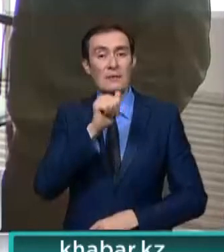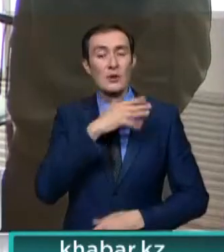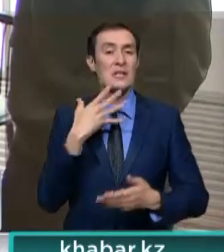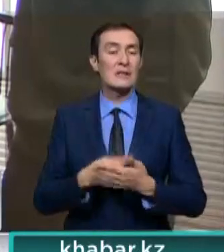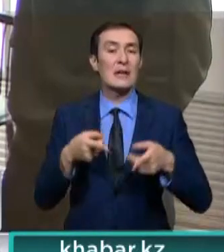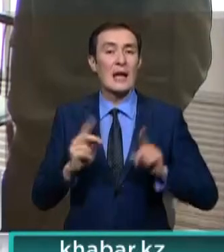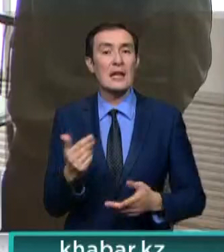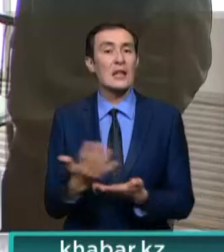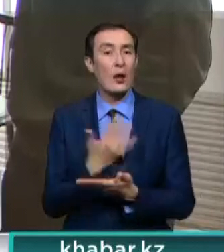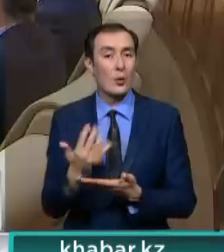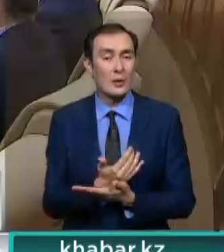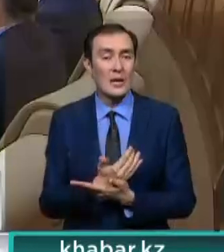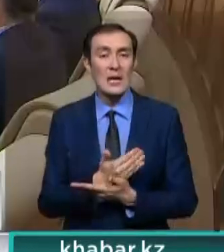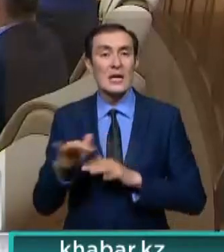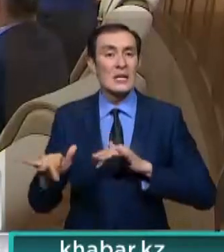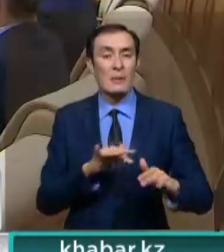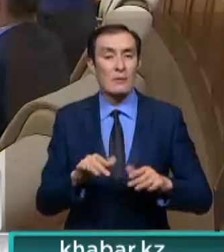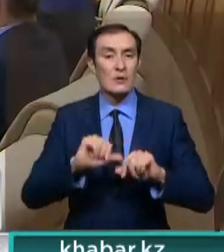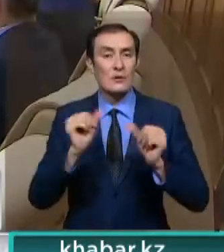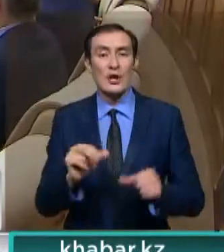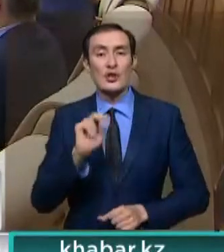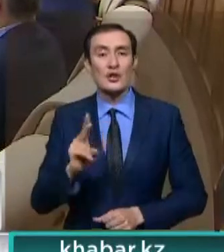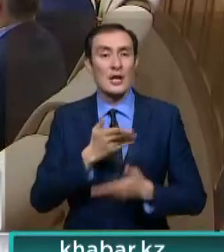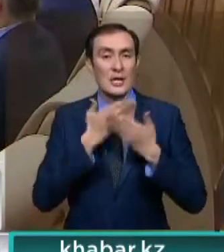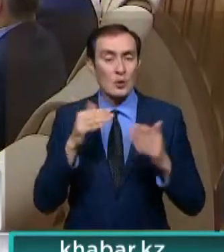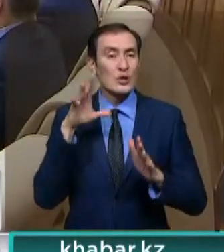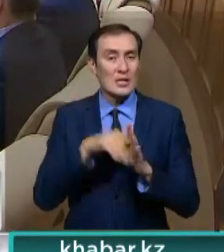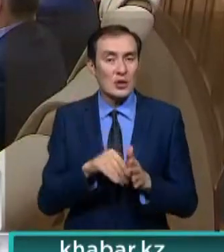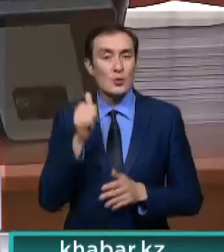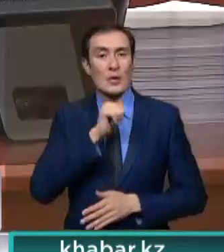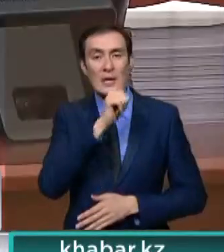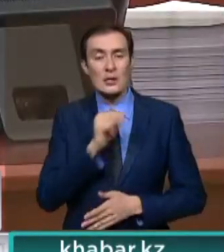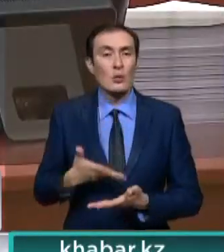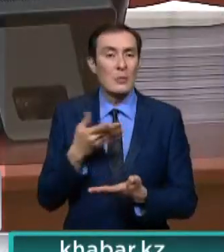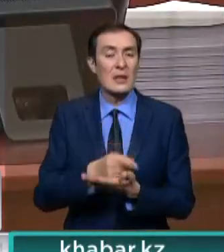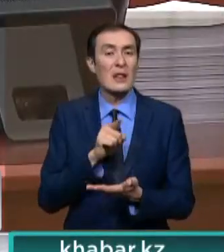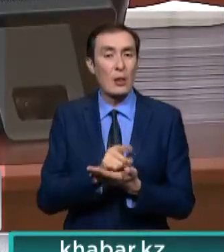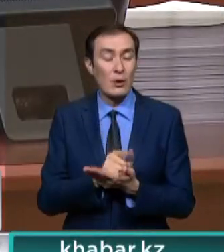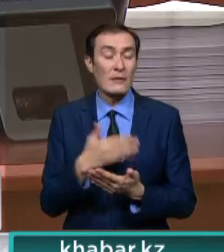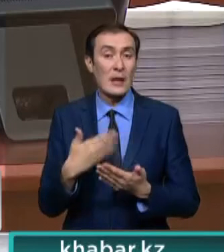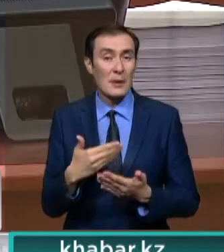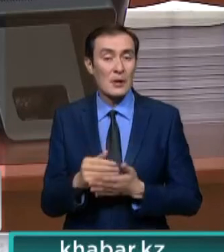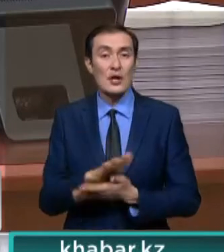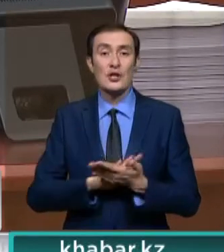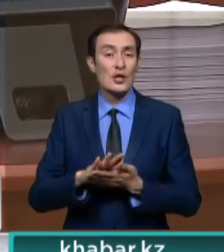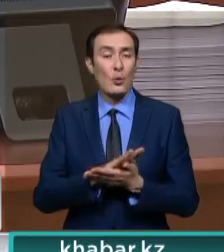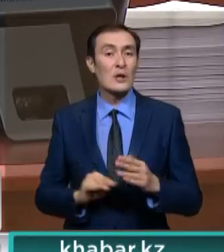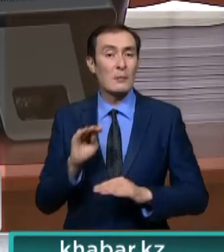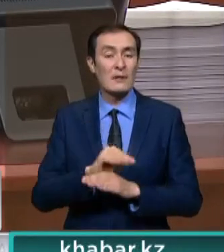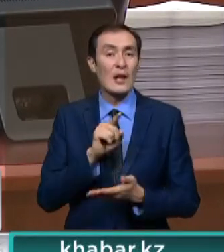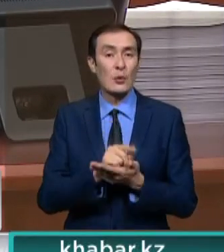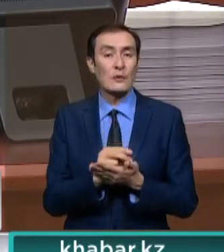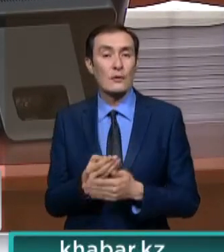свои реальные доходы, не проводят фискализацию чеков, а значит и уклоняются от уплаты налогов. К слову, никакой дополнительной